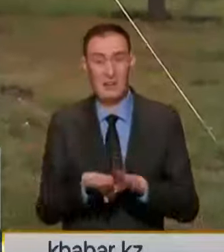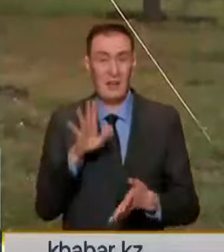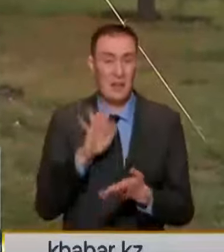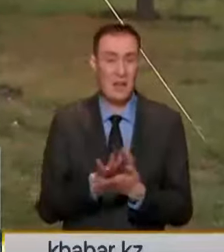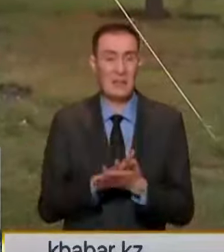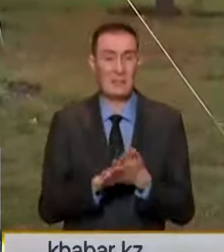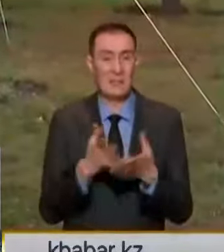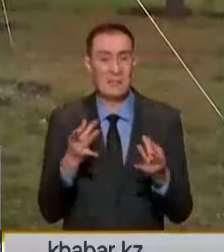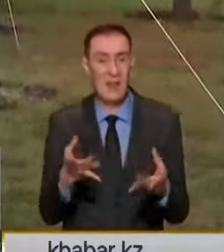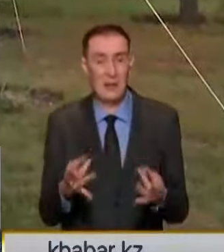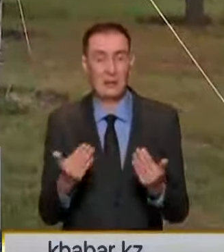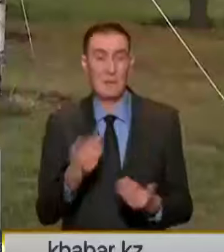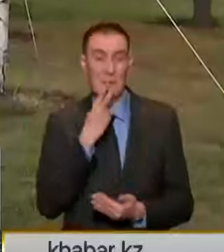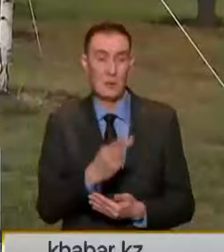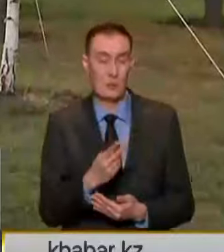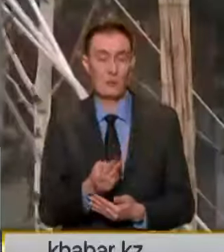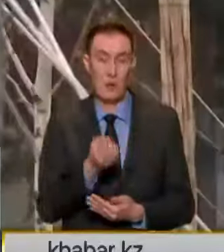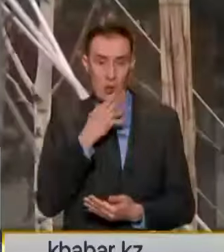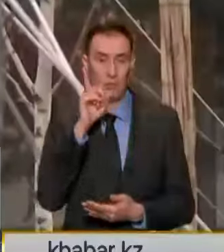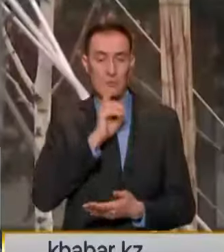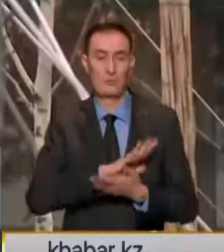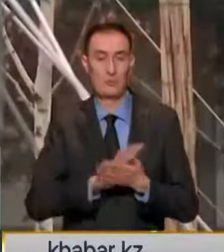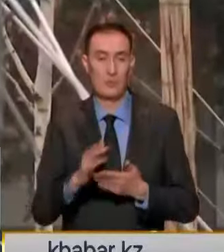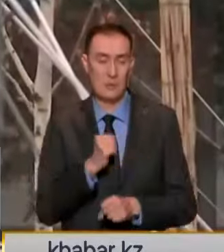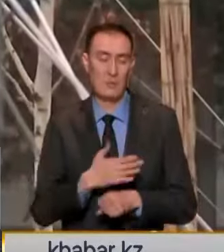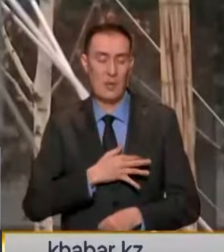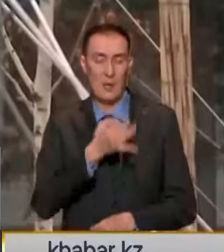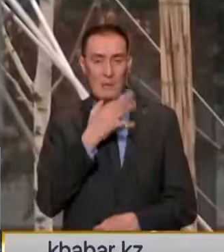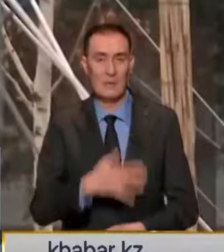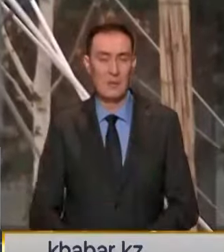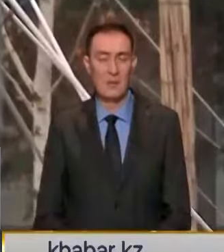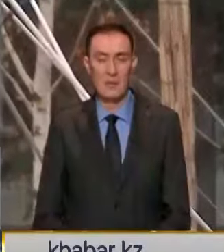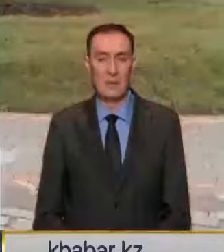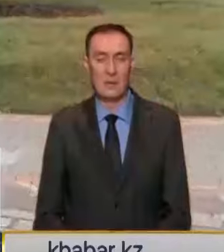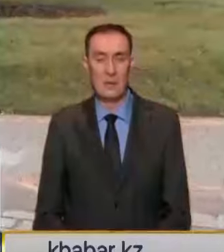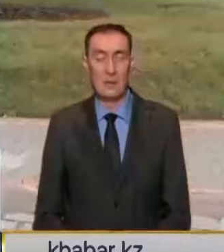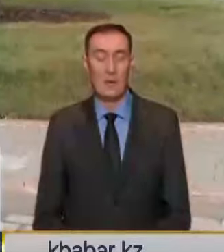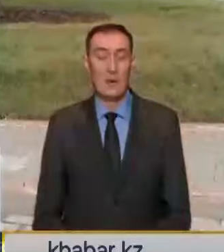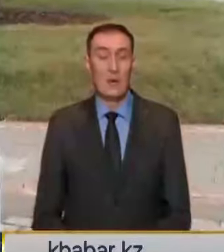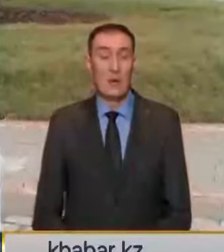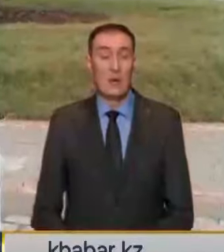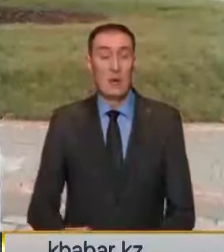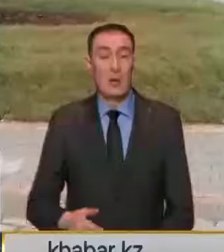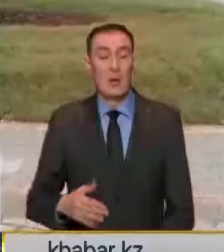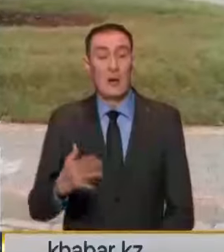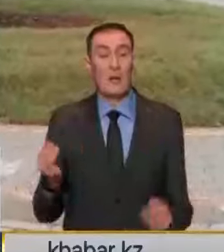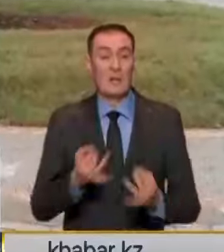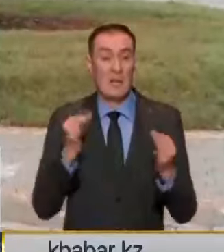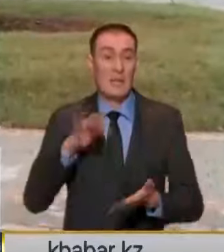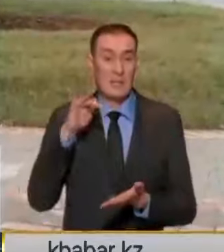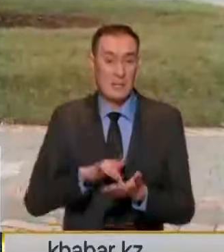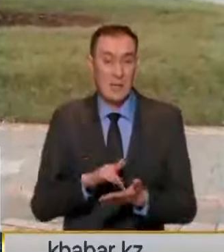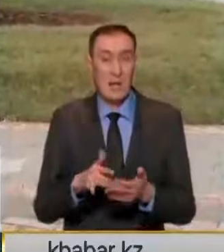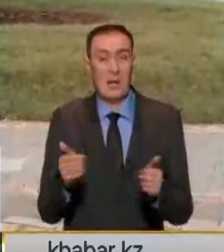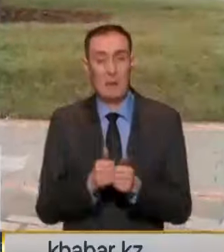слякоть. А вот сейчас смотрю, вот хорошо сделали, мне нравится. С этой стороны развлекательный центр,